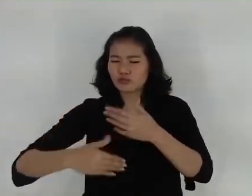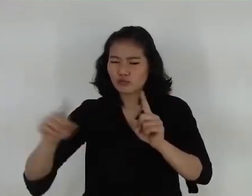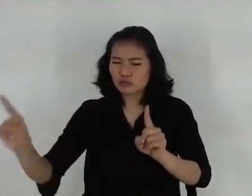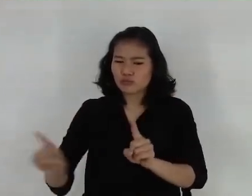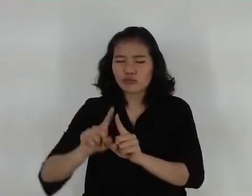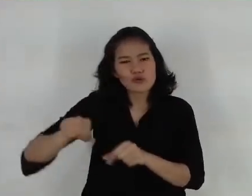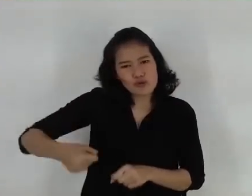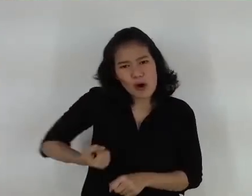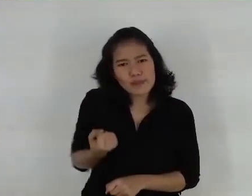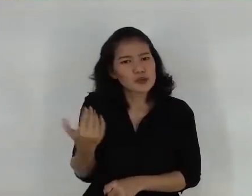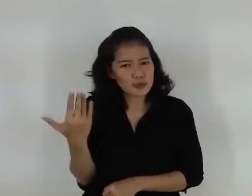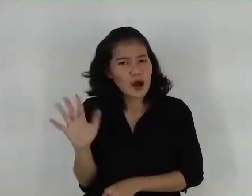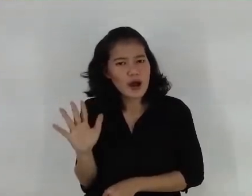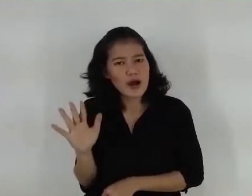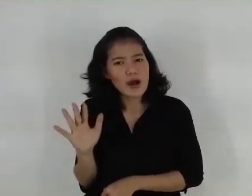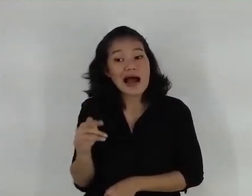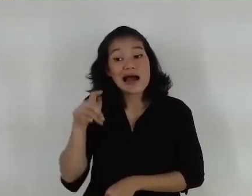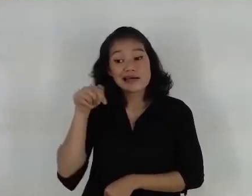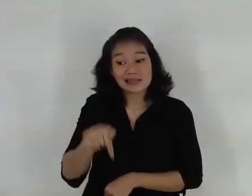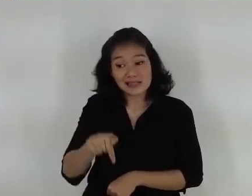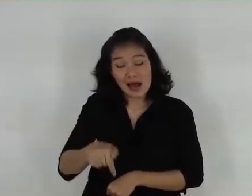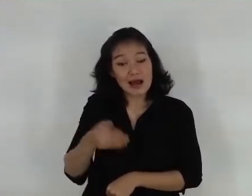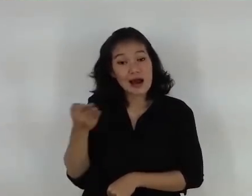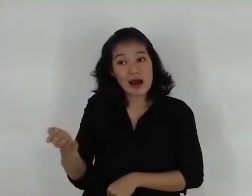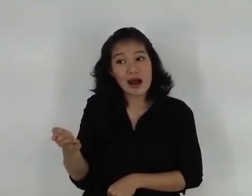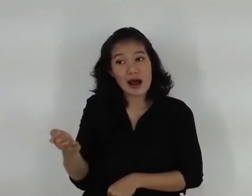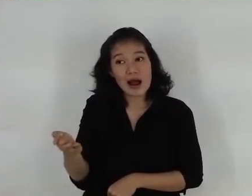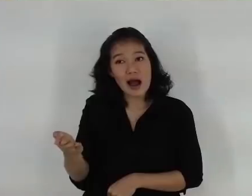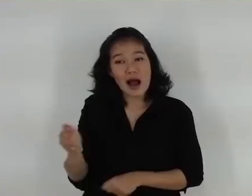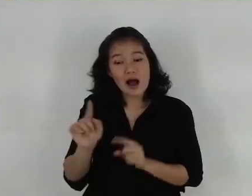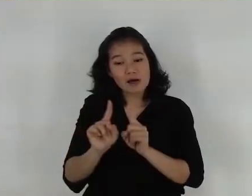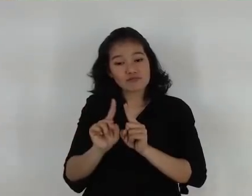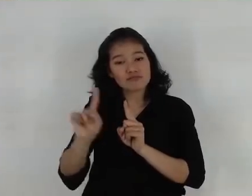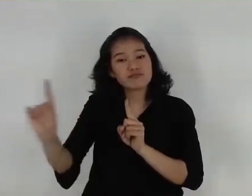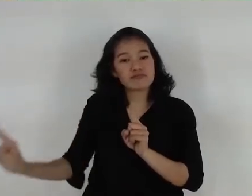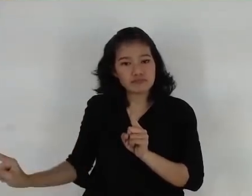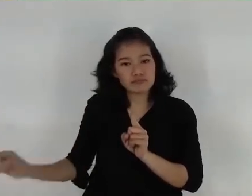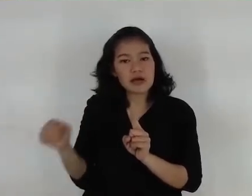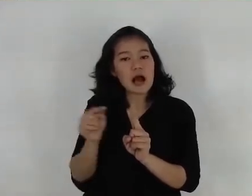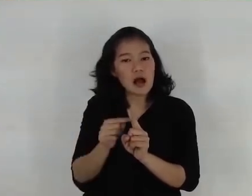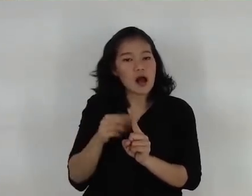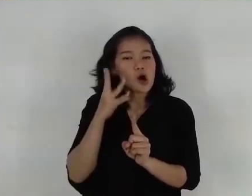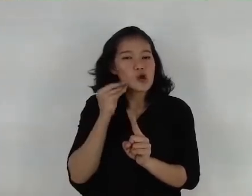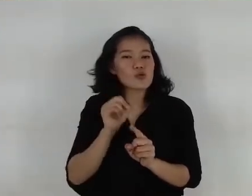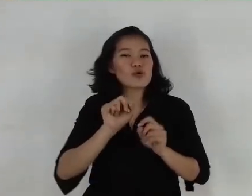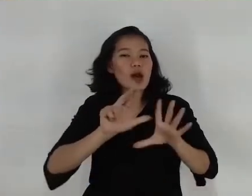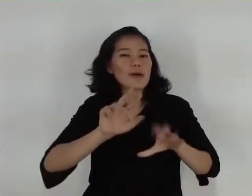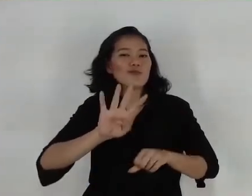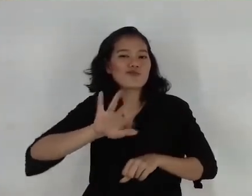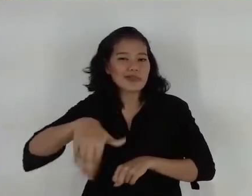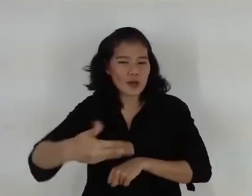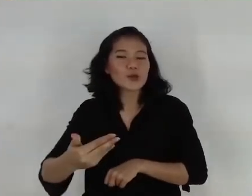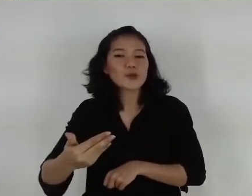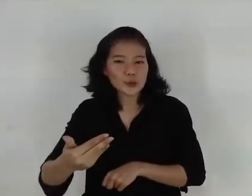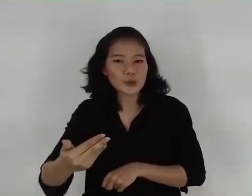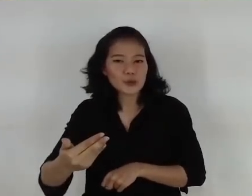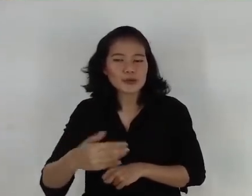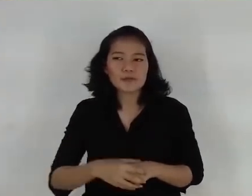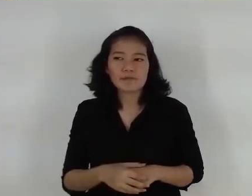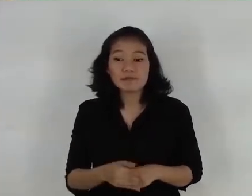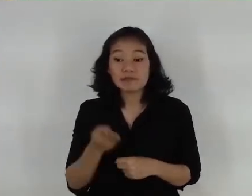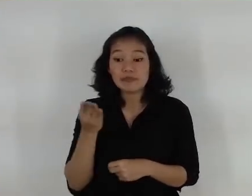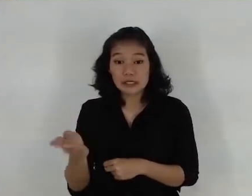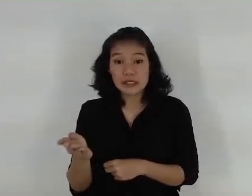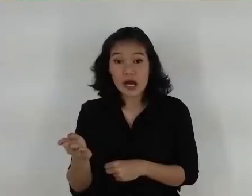suaminya dan sekarang ia janda dan berumur 84 tahun ngomong